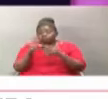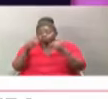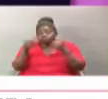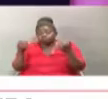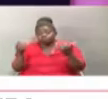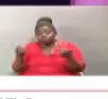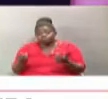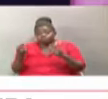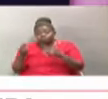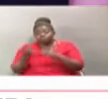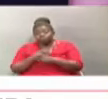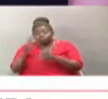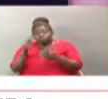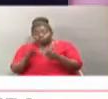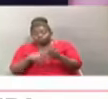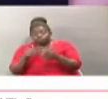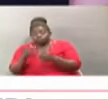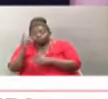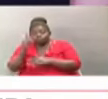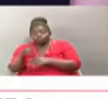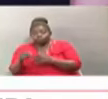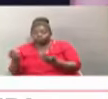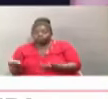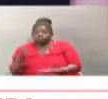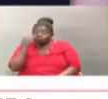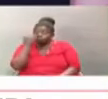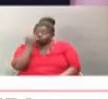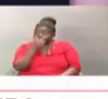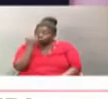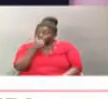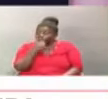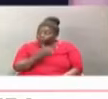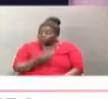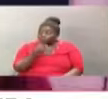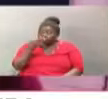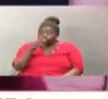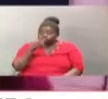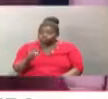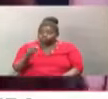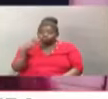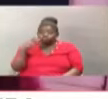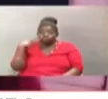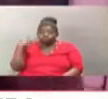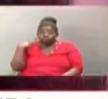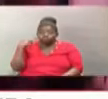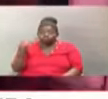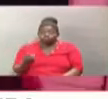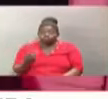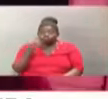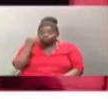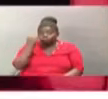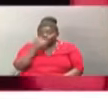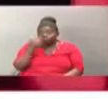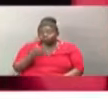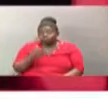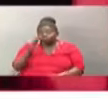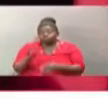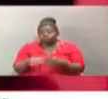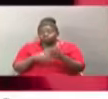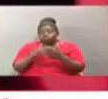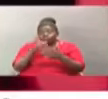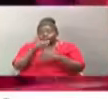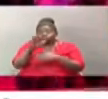ku music okutuuka ku comedy. Nti ogenda kulaba emizannyo, ogenda laba comedy, ogenda laba abayimbi bonna bonna abayimbi